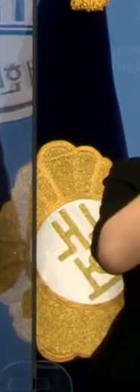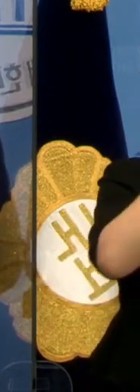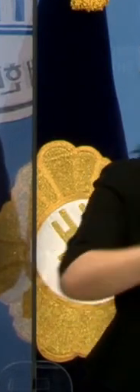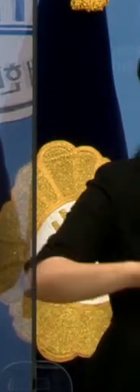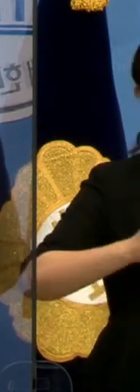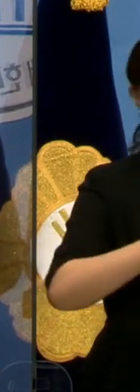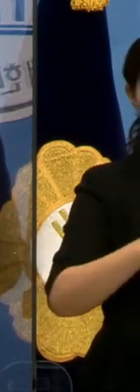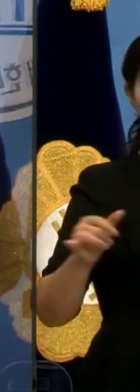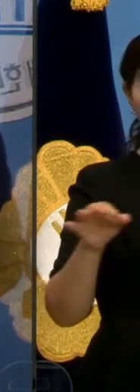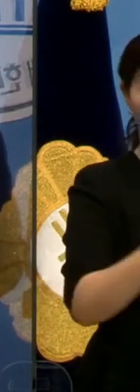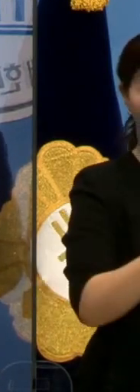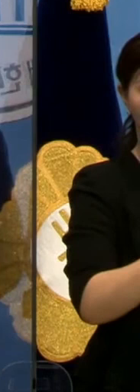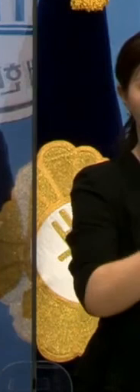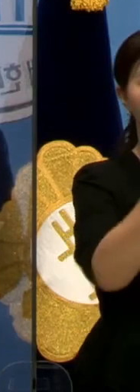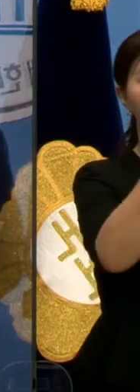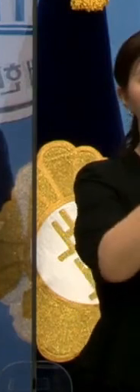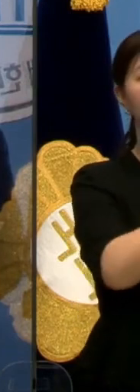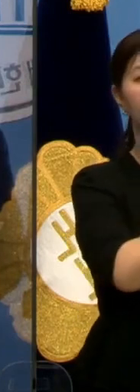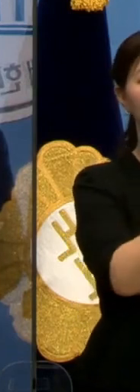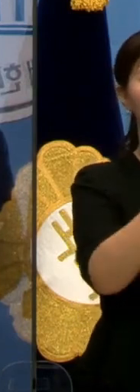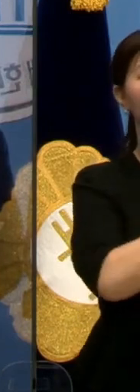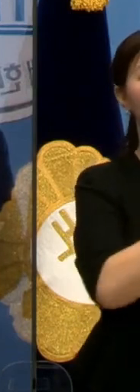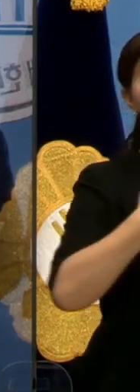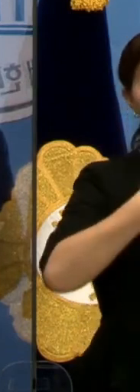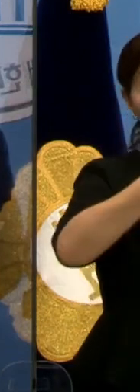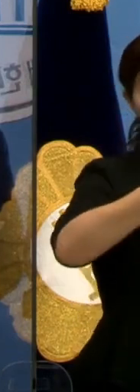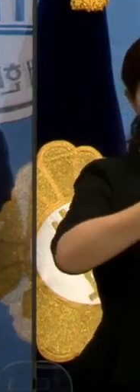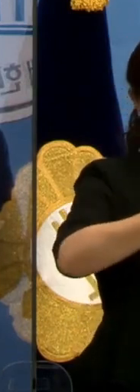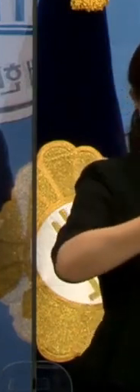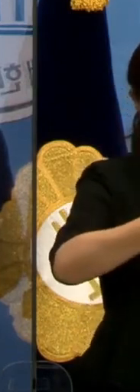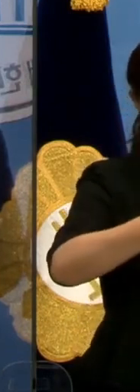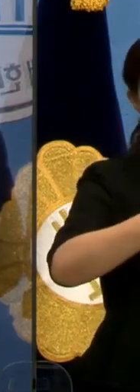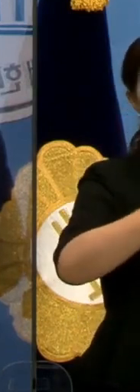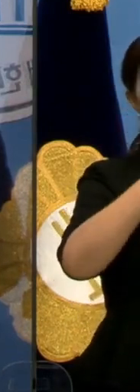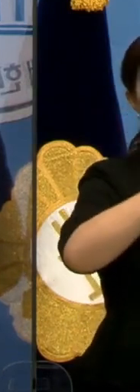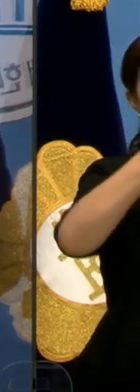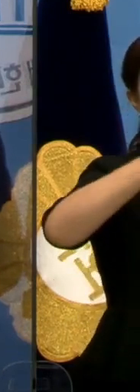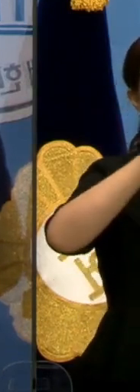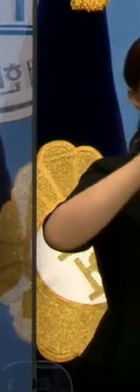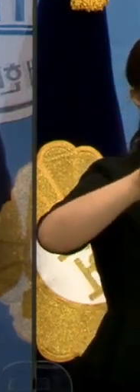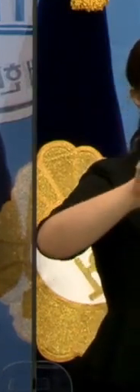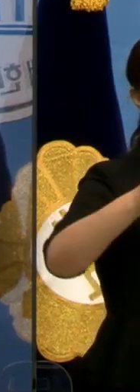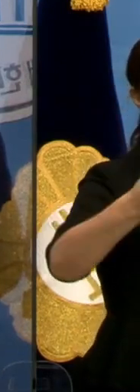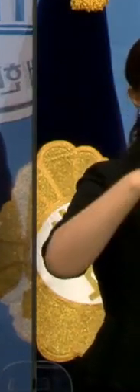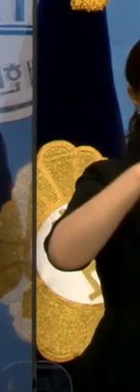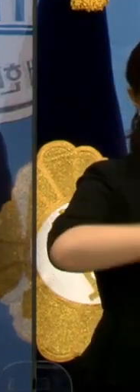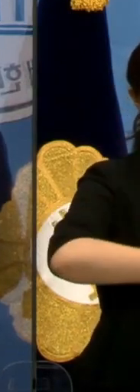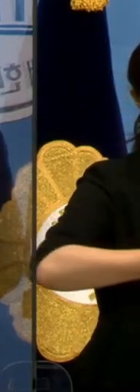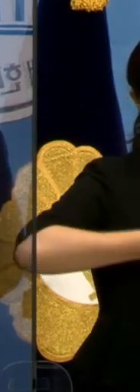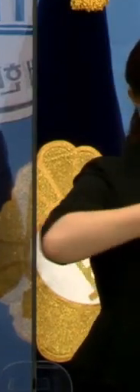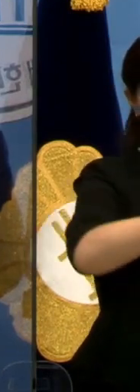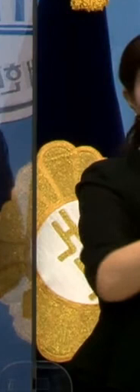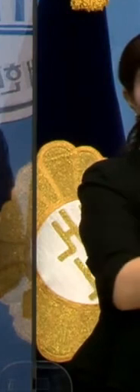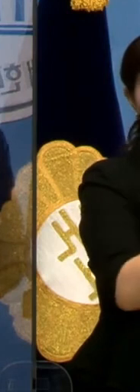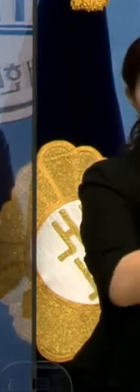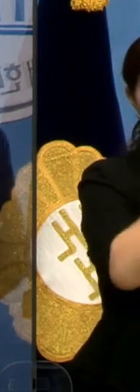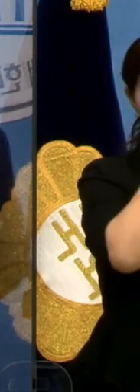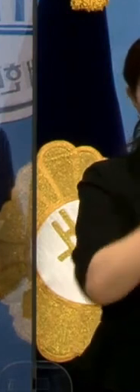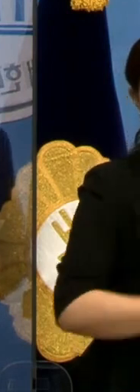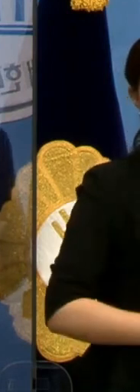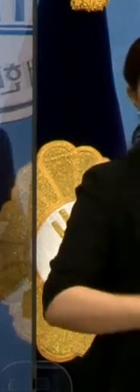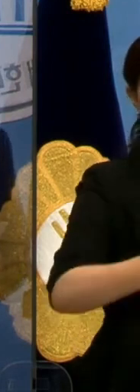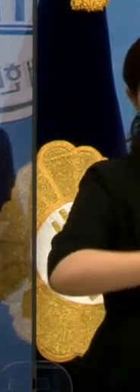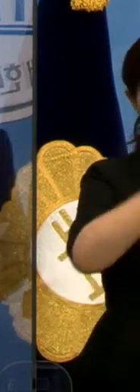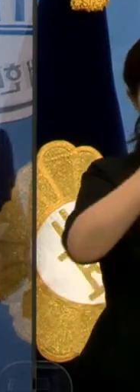약 50조 원의 여유자금이 발생합니다. 그 일부를 채권 방식을 통해 투자하는 방안도 검토할 수 있습니다.